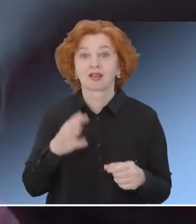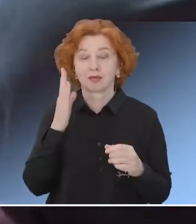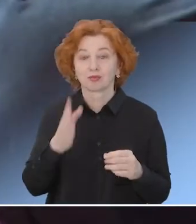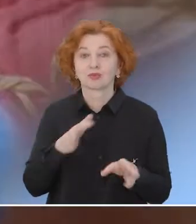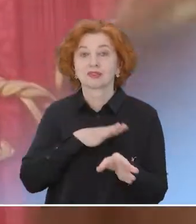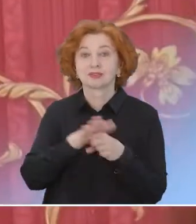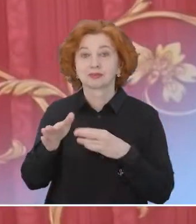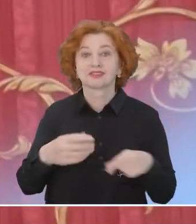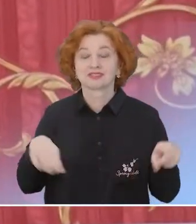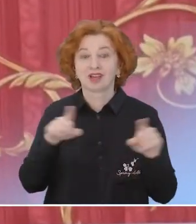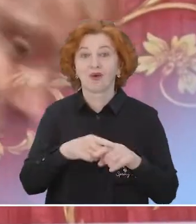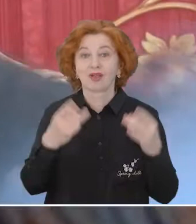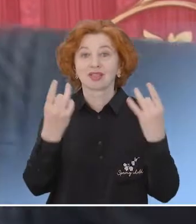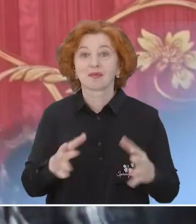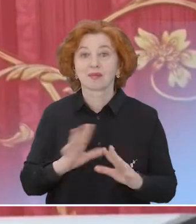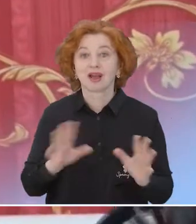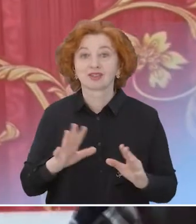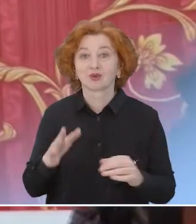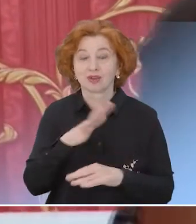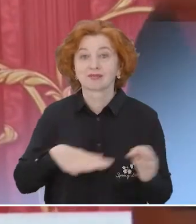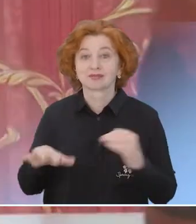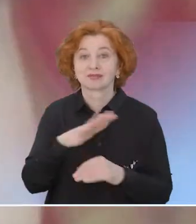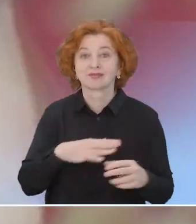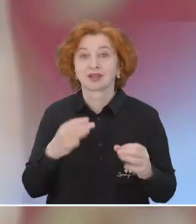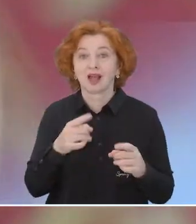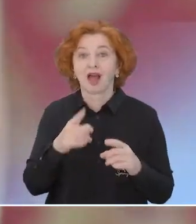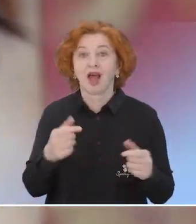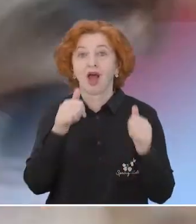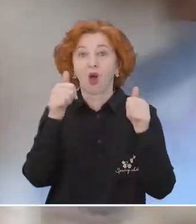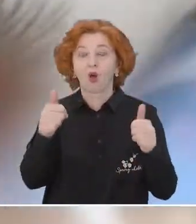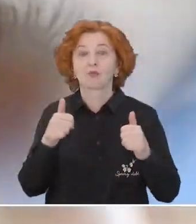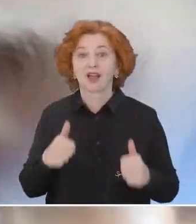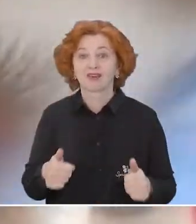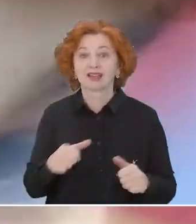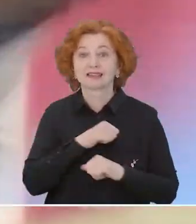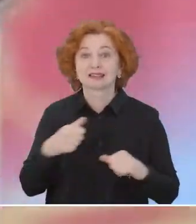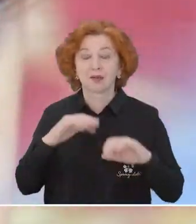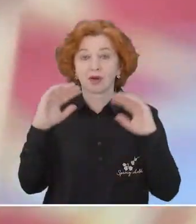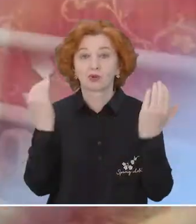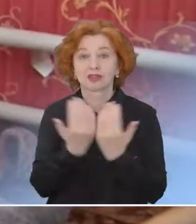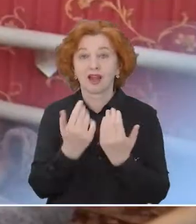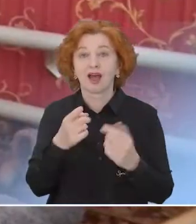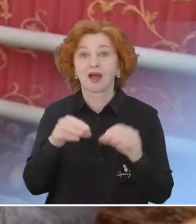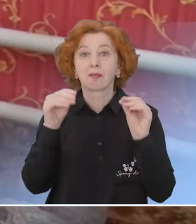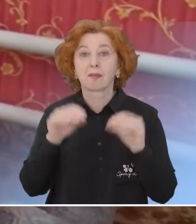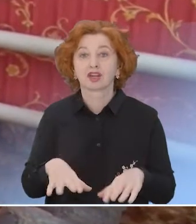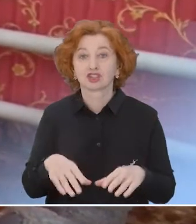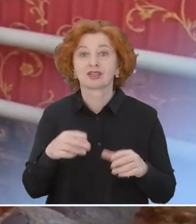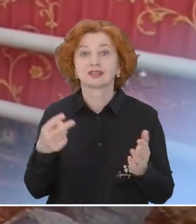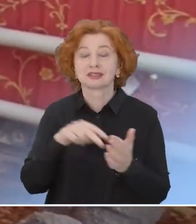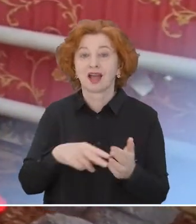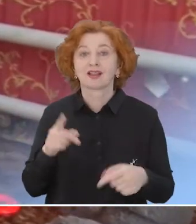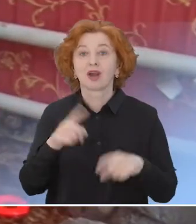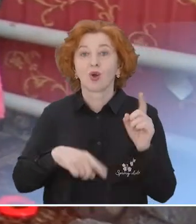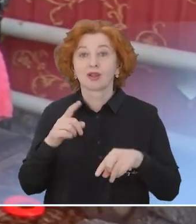суждено было сбыться именно в такой непростой период для всей страны. За 2 недели до объявления режима самоизоляции супруги приняли